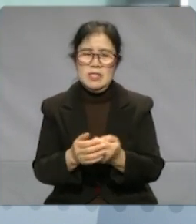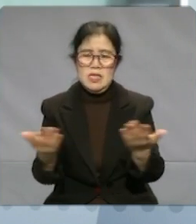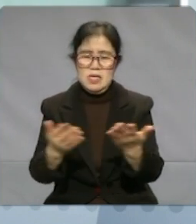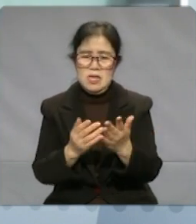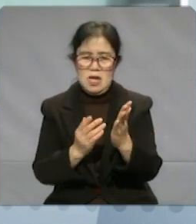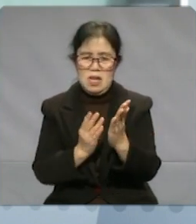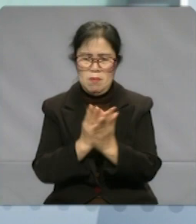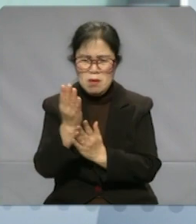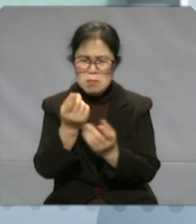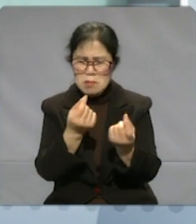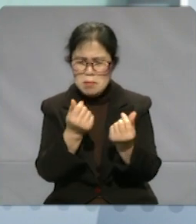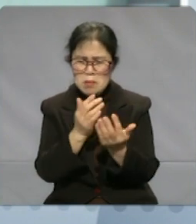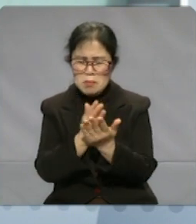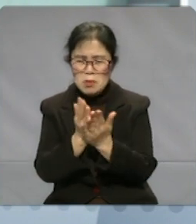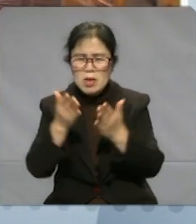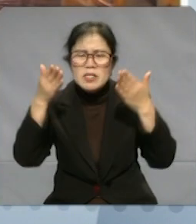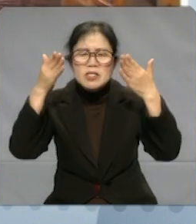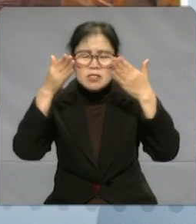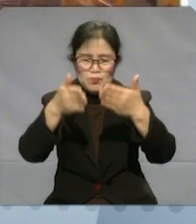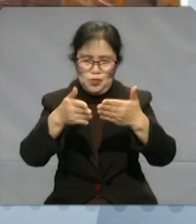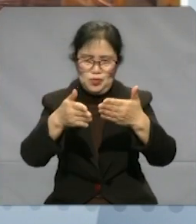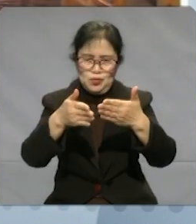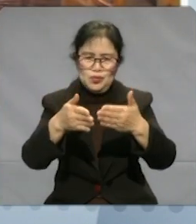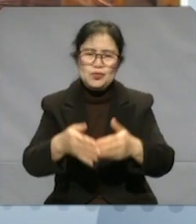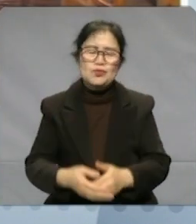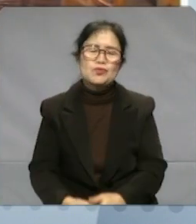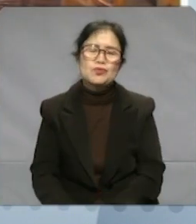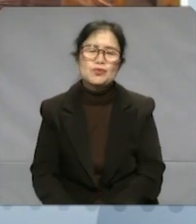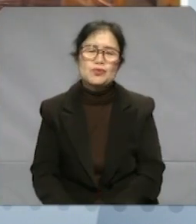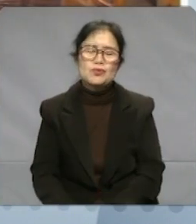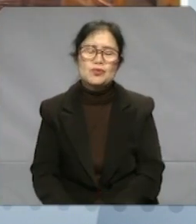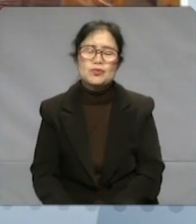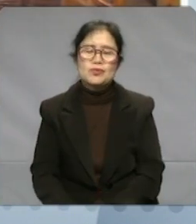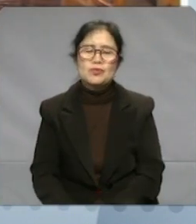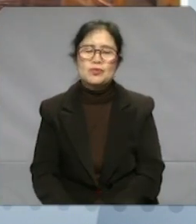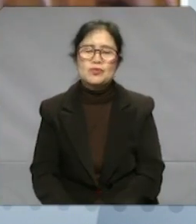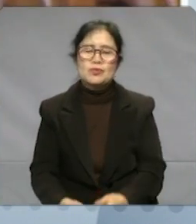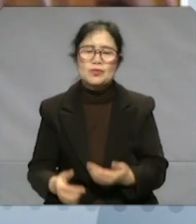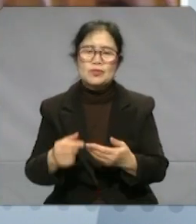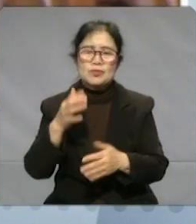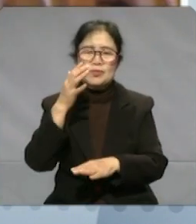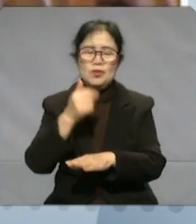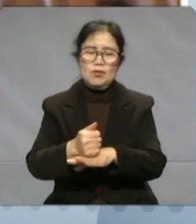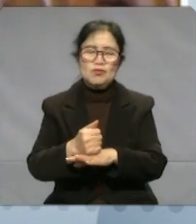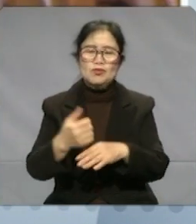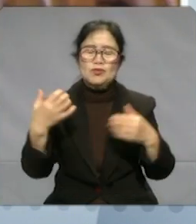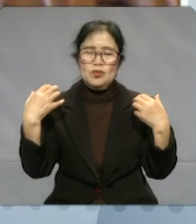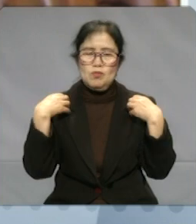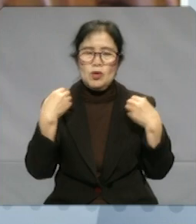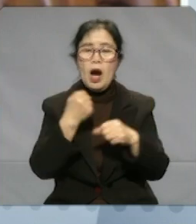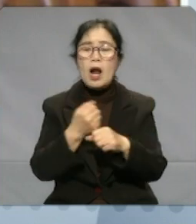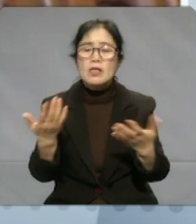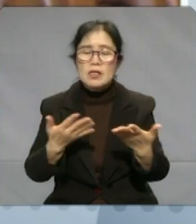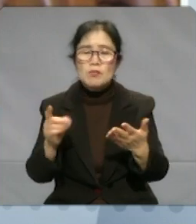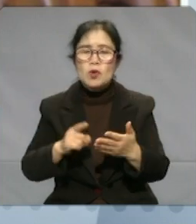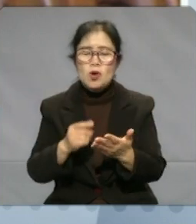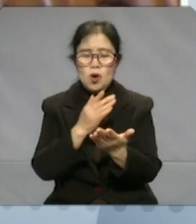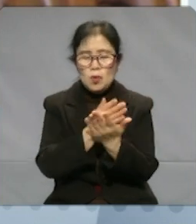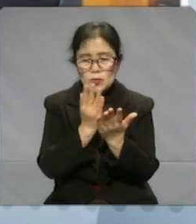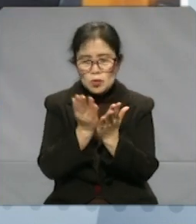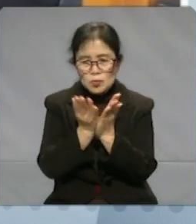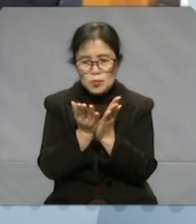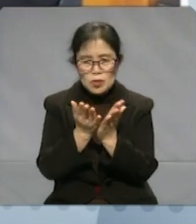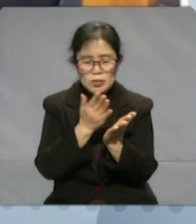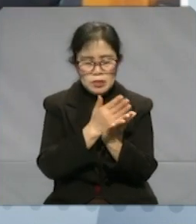한 유사 업종에 집중돼 있다라는 것입니다. 이 부분에 대해서 결국은 정부가 해야 될 것은 이 업종별